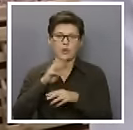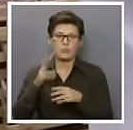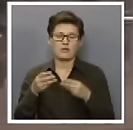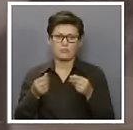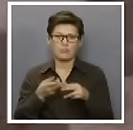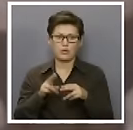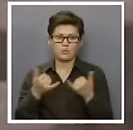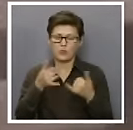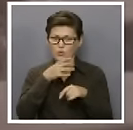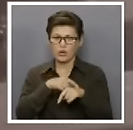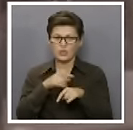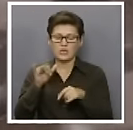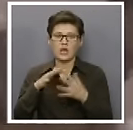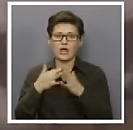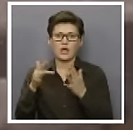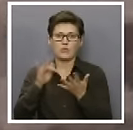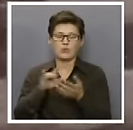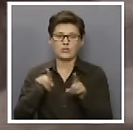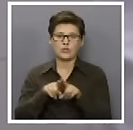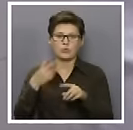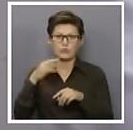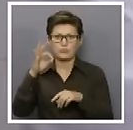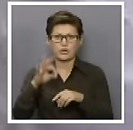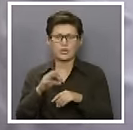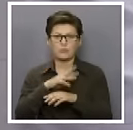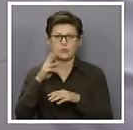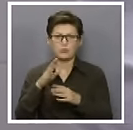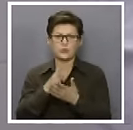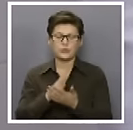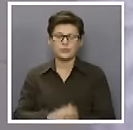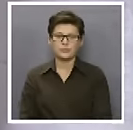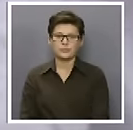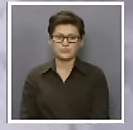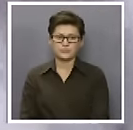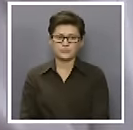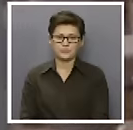септеседі. Қазіргі таңда қаланы ауыл шаруашылық өнімдерімен 35%-ға қамтып отыр.